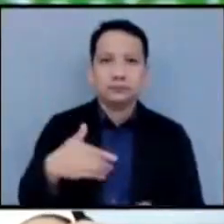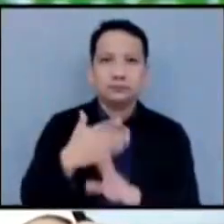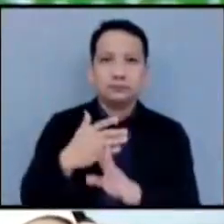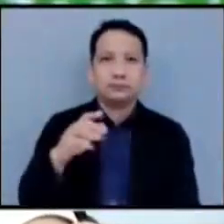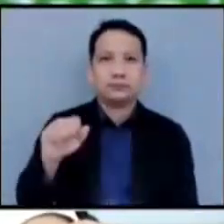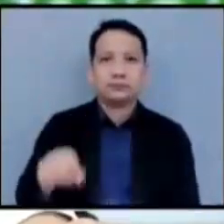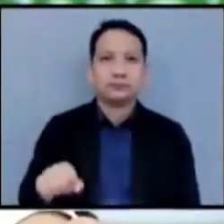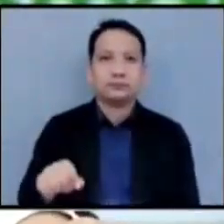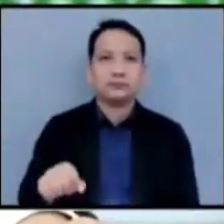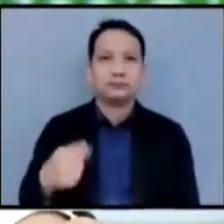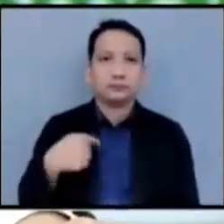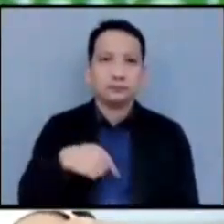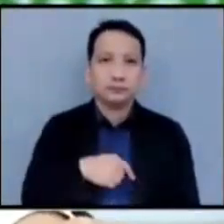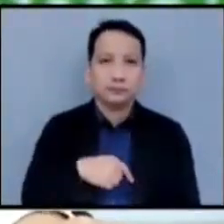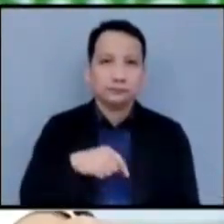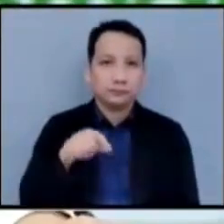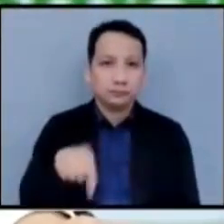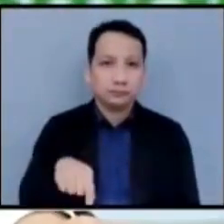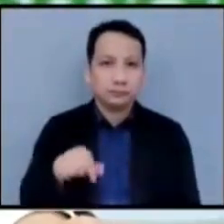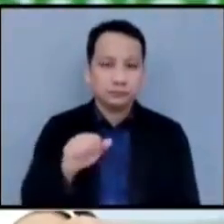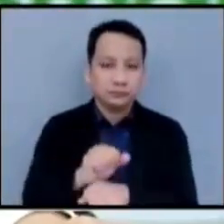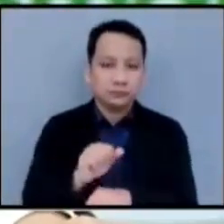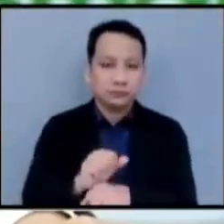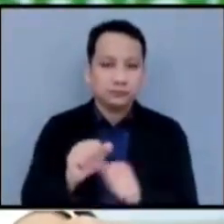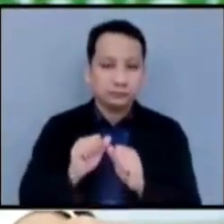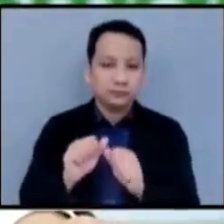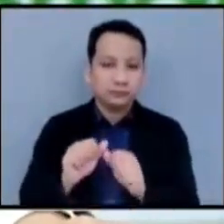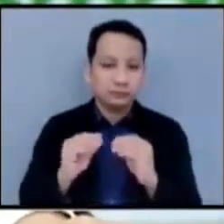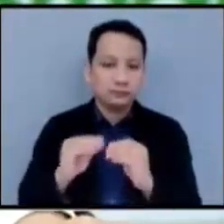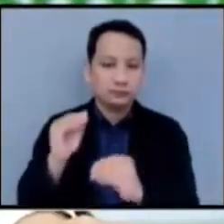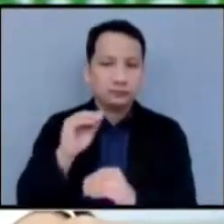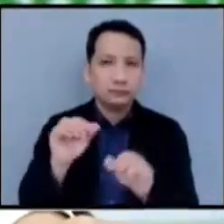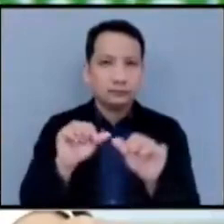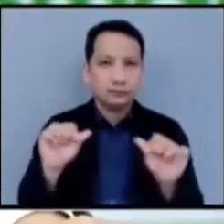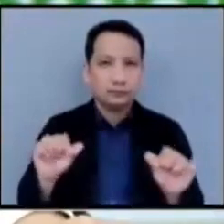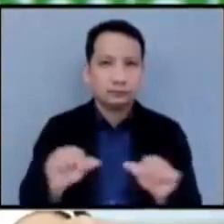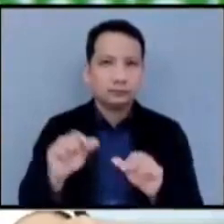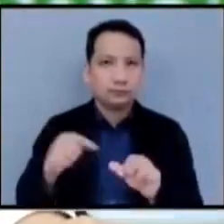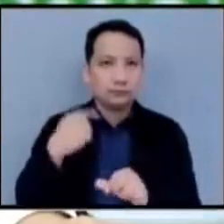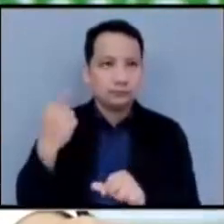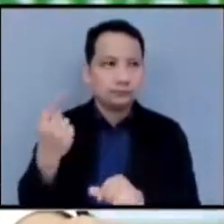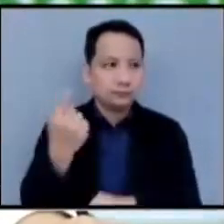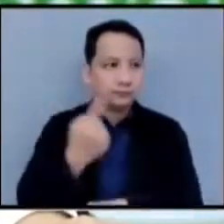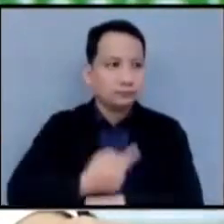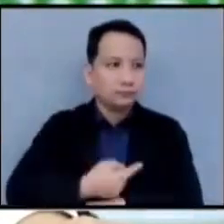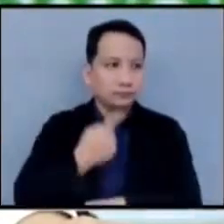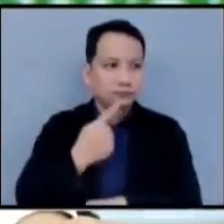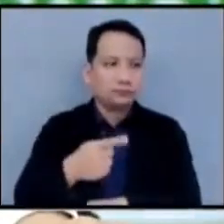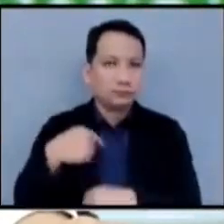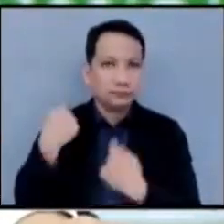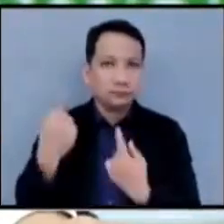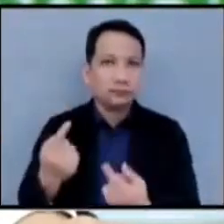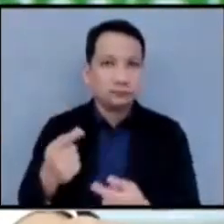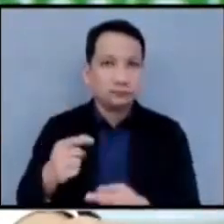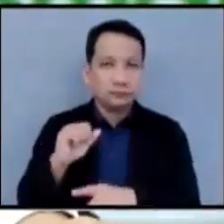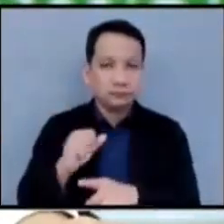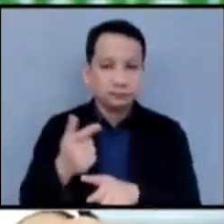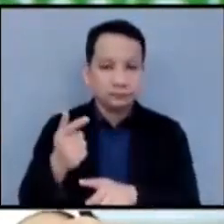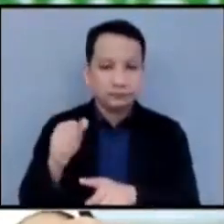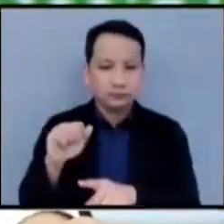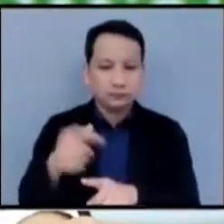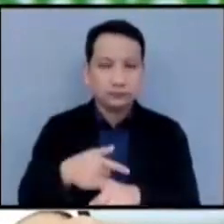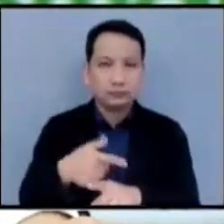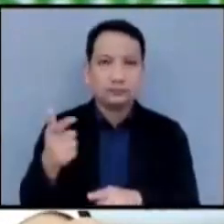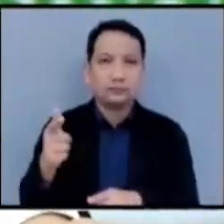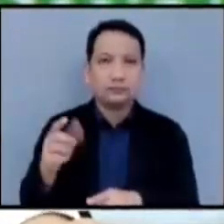pilot areas. We will be releasing more areas in the next few weeks up until April 26.